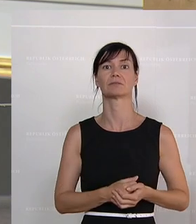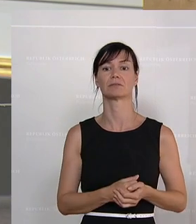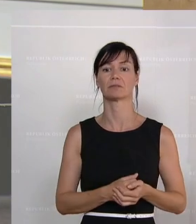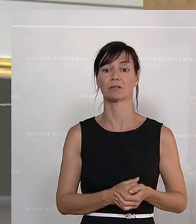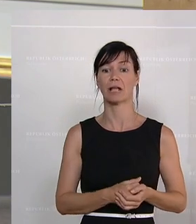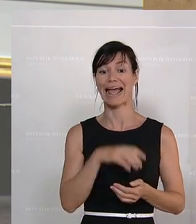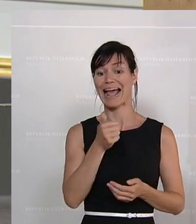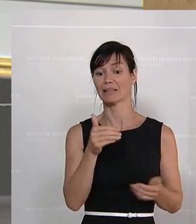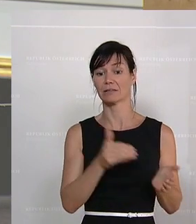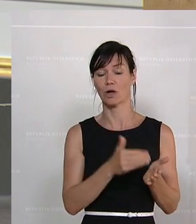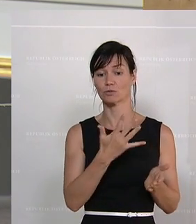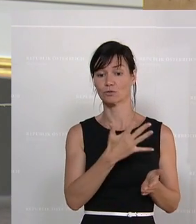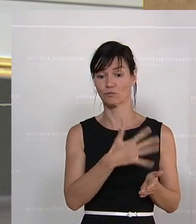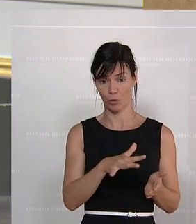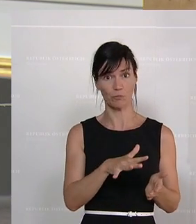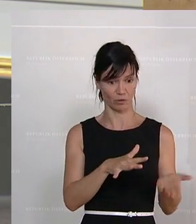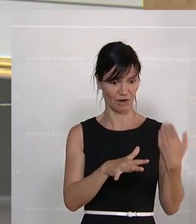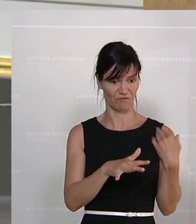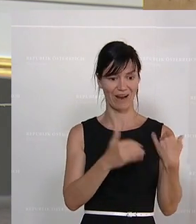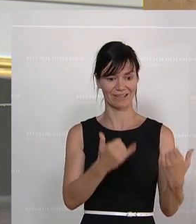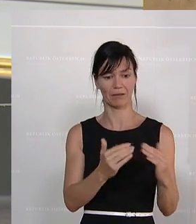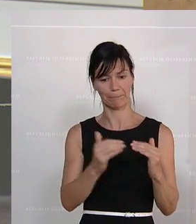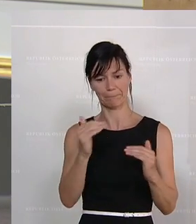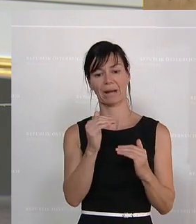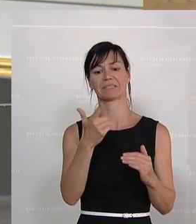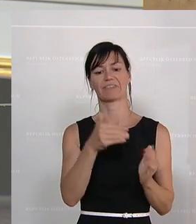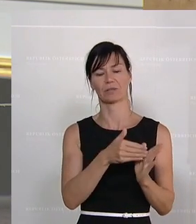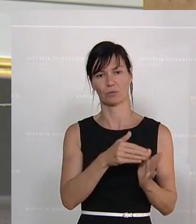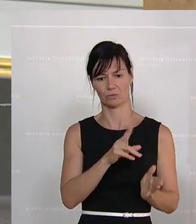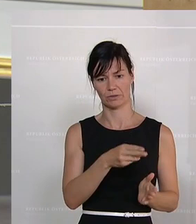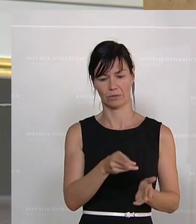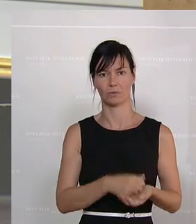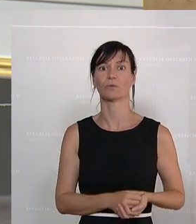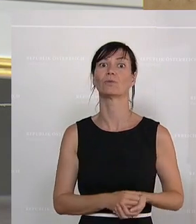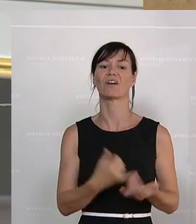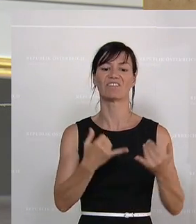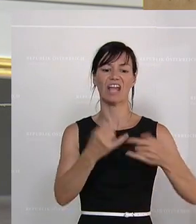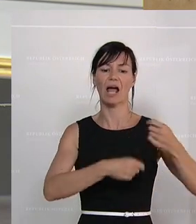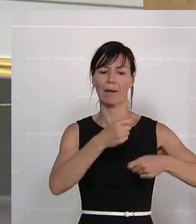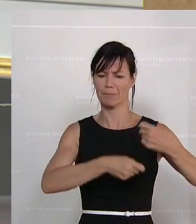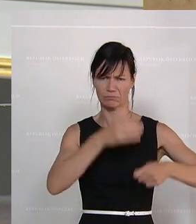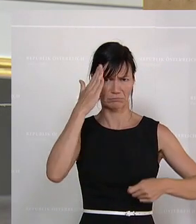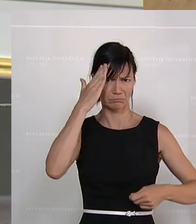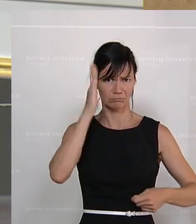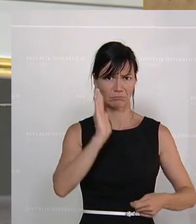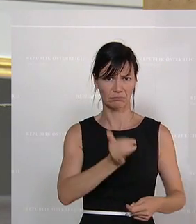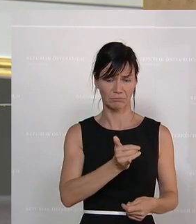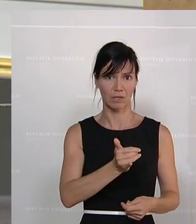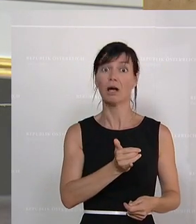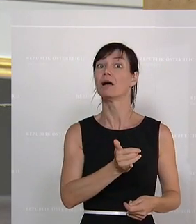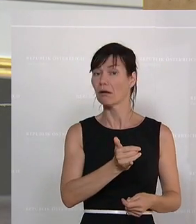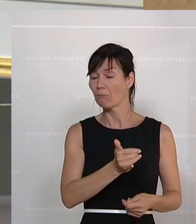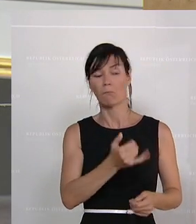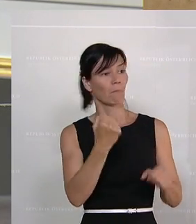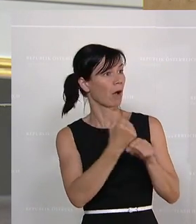1500 auf 2000 euro und die abwicklung des familienbonus ist bekannt entweder über die